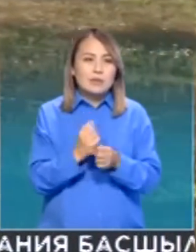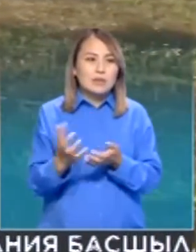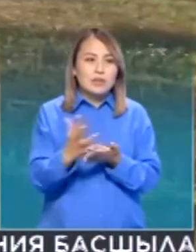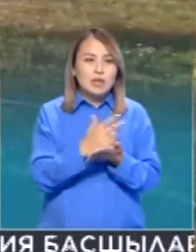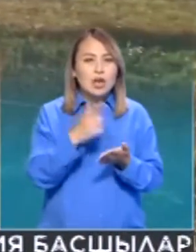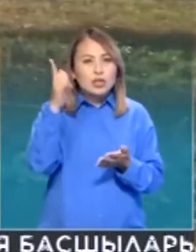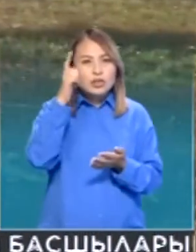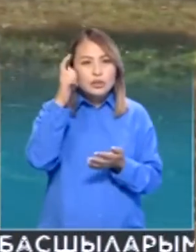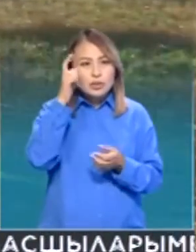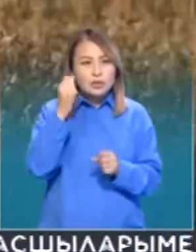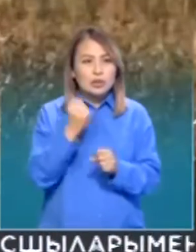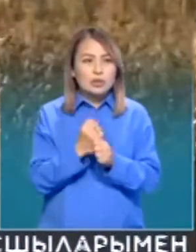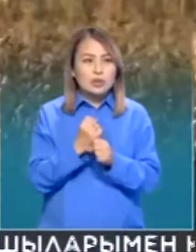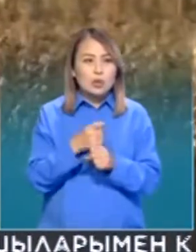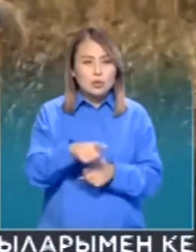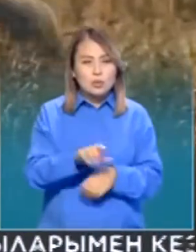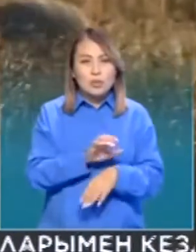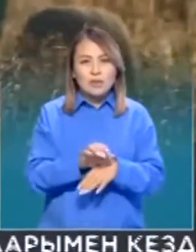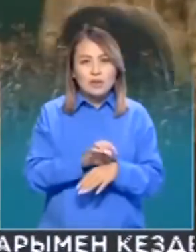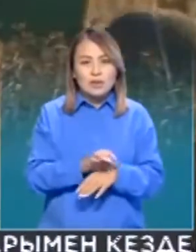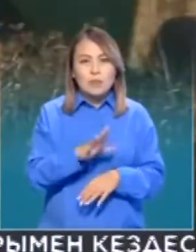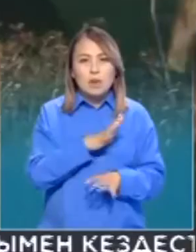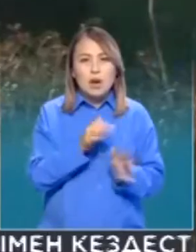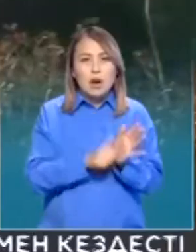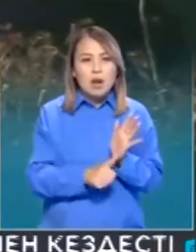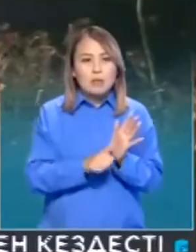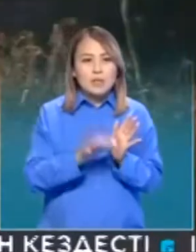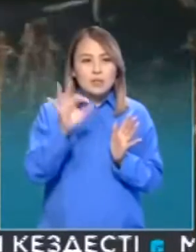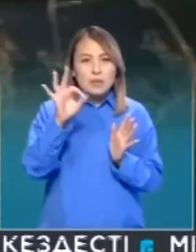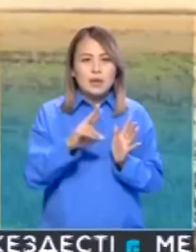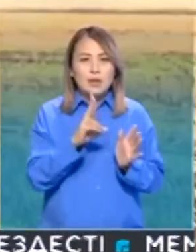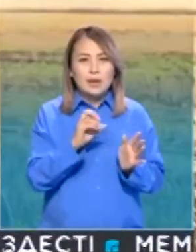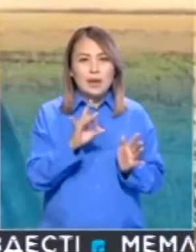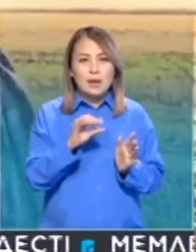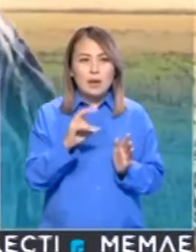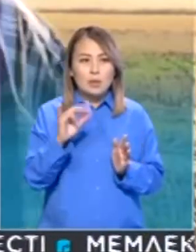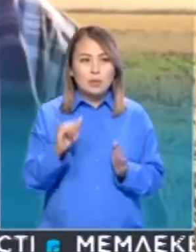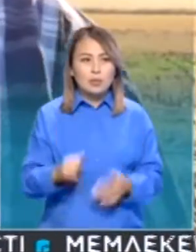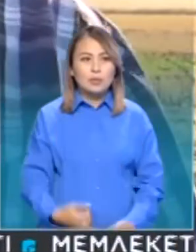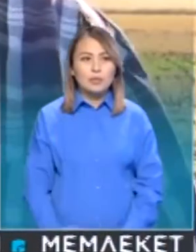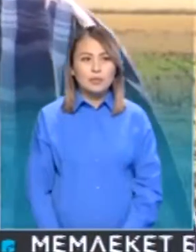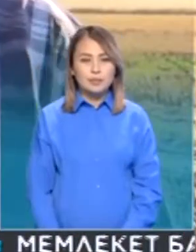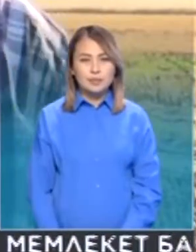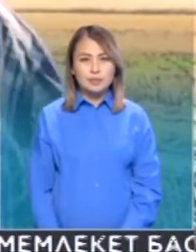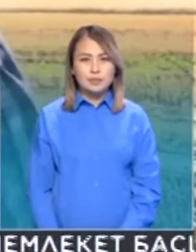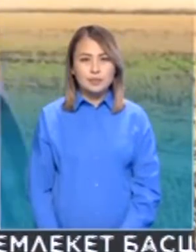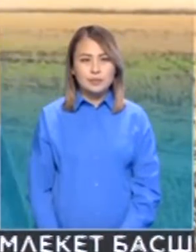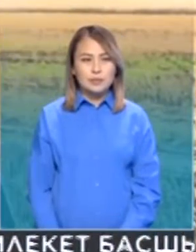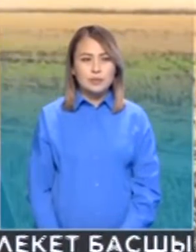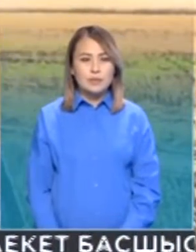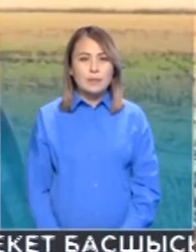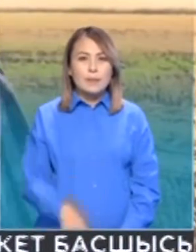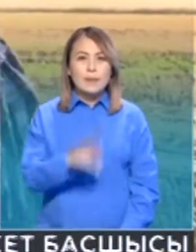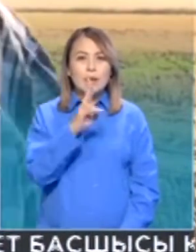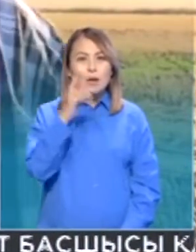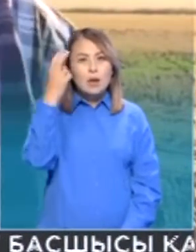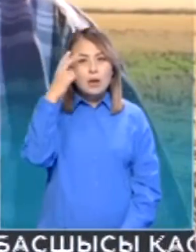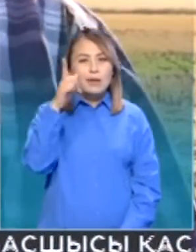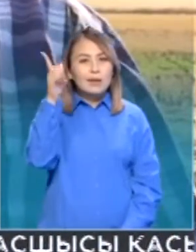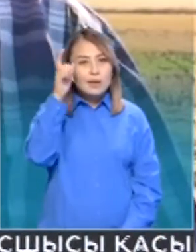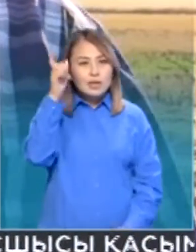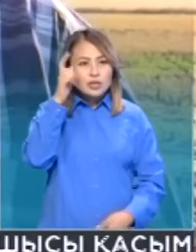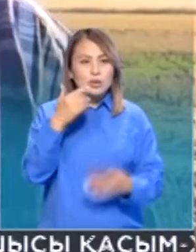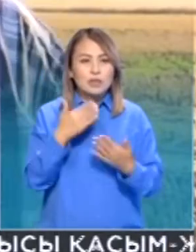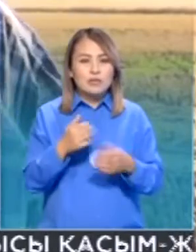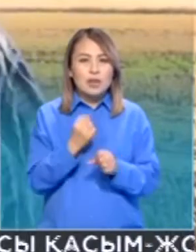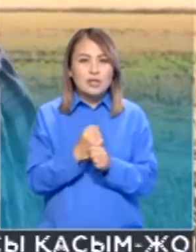кірісті. Елімізге қажетті бұл дақылдың 60%-ы Кереку өңірінде өсіріледі. Да, это хорошо вообще помогает, мы уже. Қарақұмық кірпияз дақыл